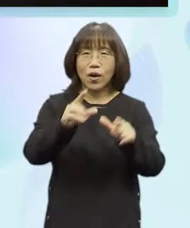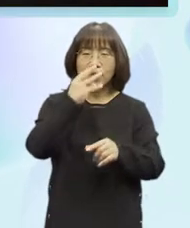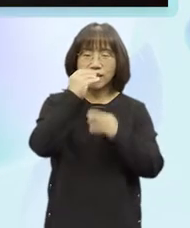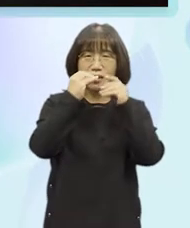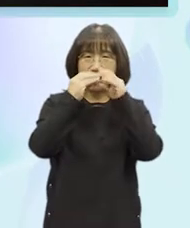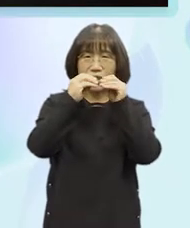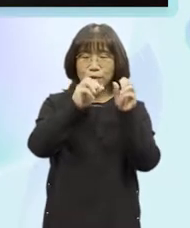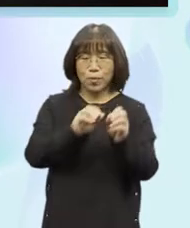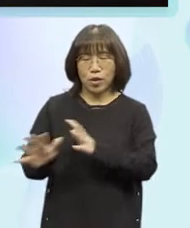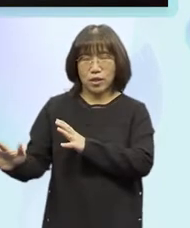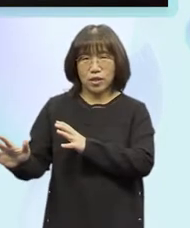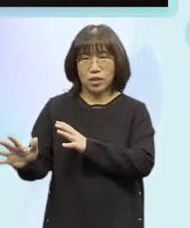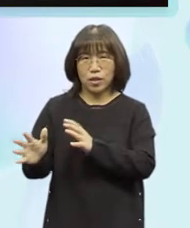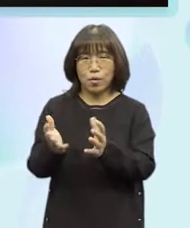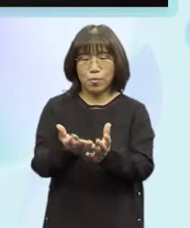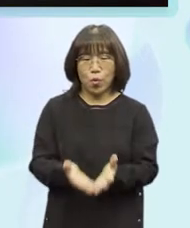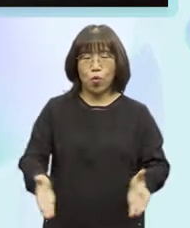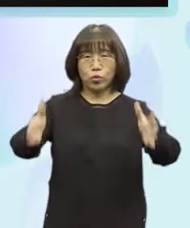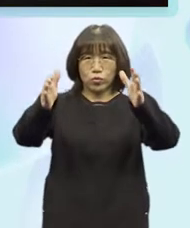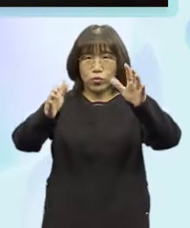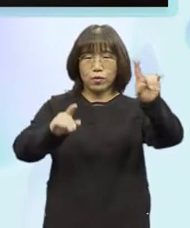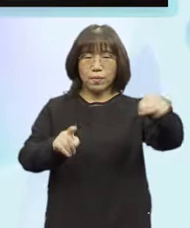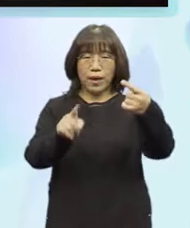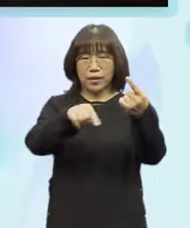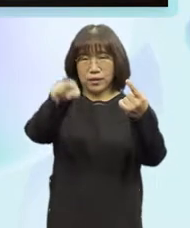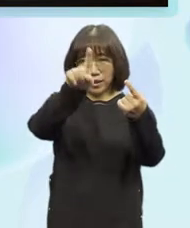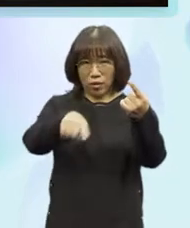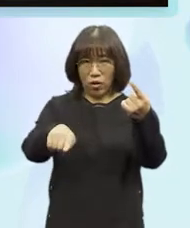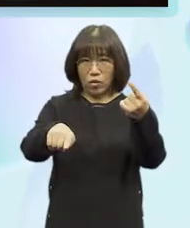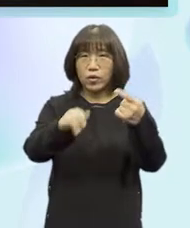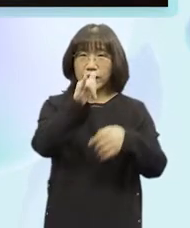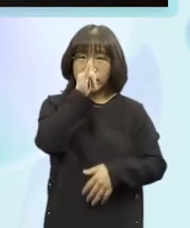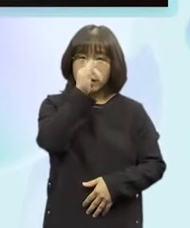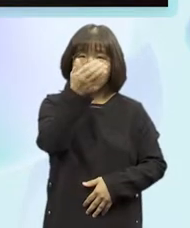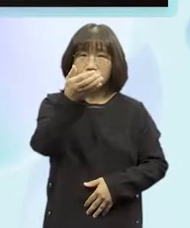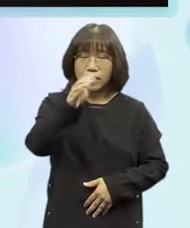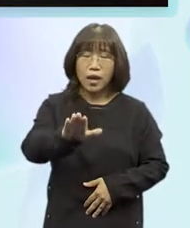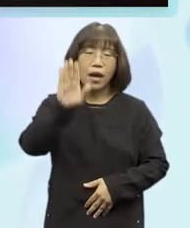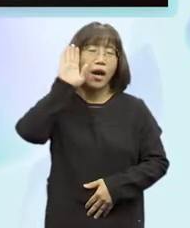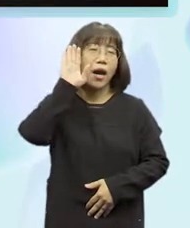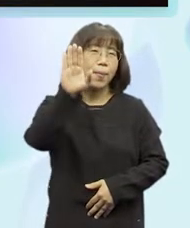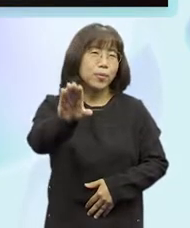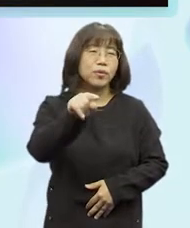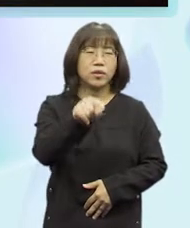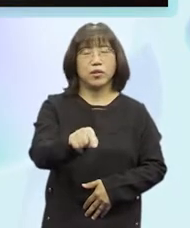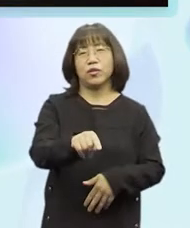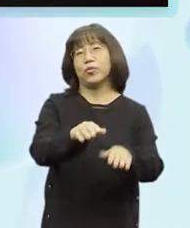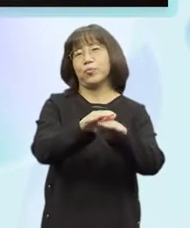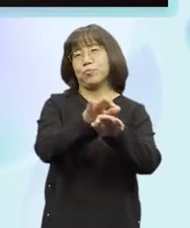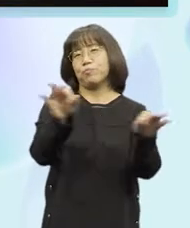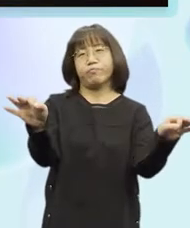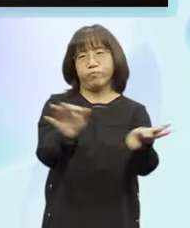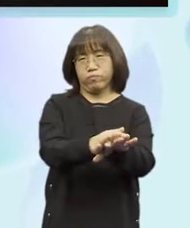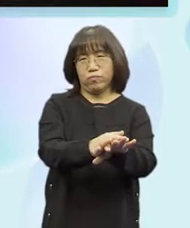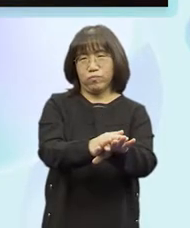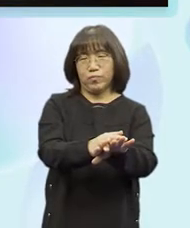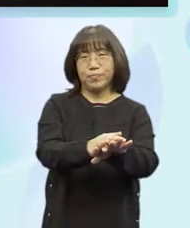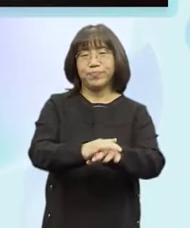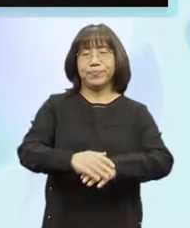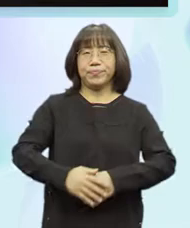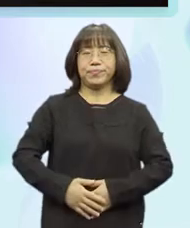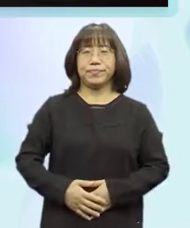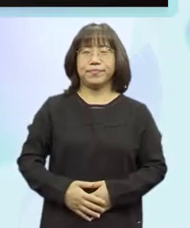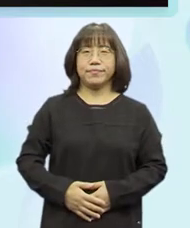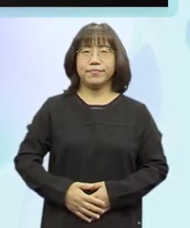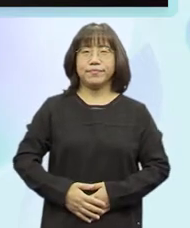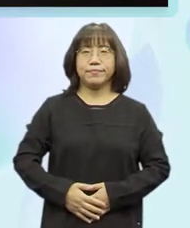담는 종량제 봉투가 100리터 크기까지 판매되고 있는데요. 앞으로 더는 100리터짜리 봉투를 강서구 내에서 볼 수